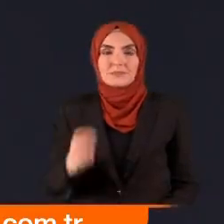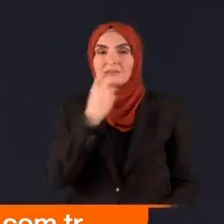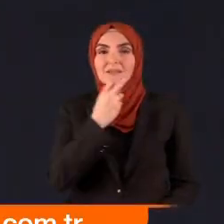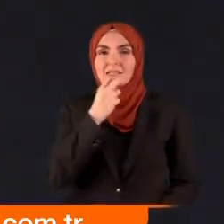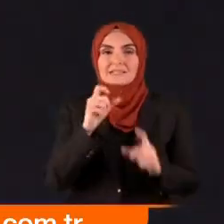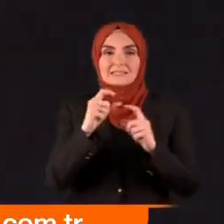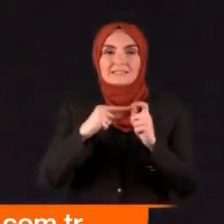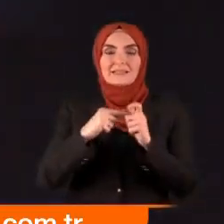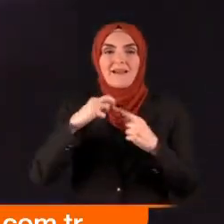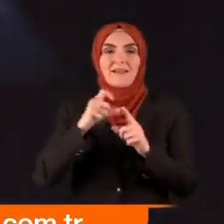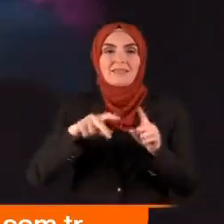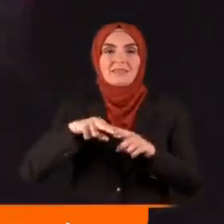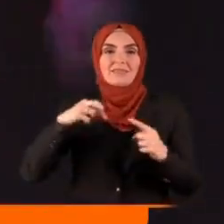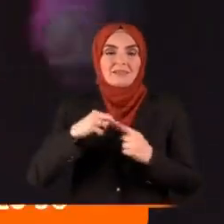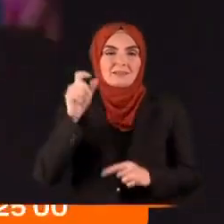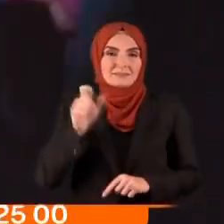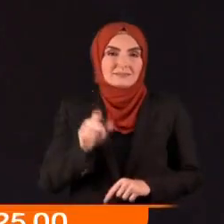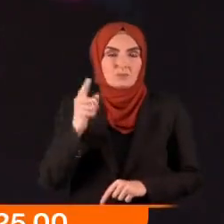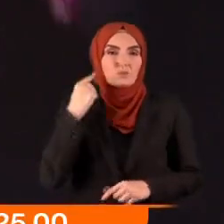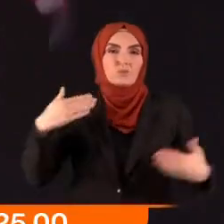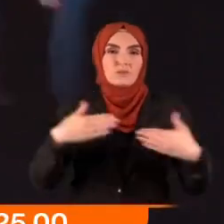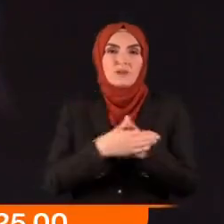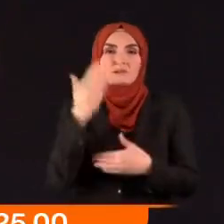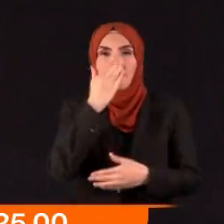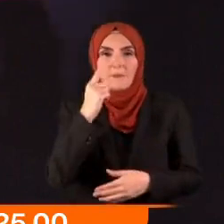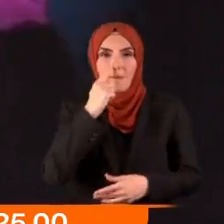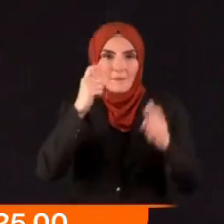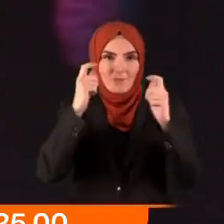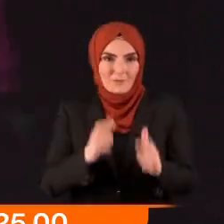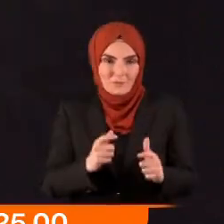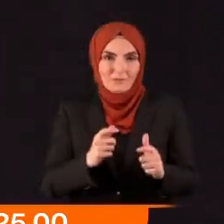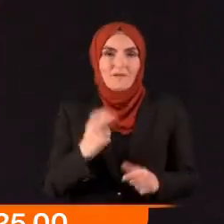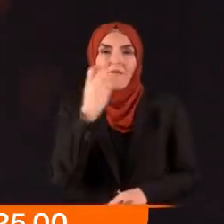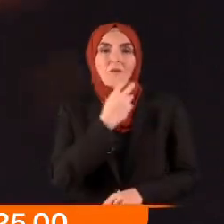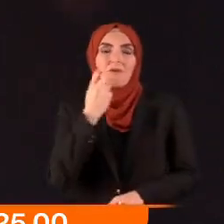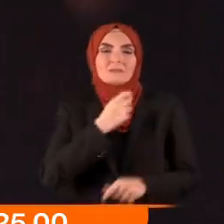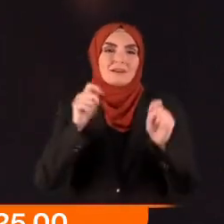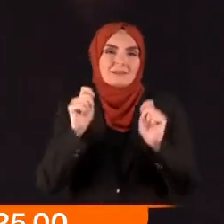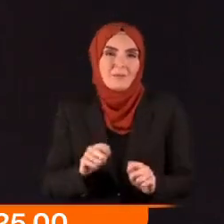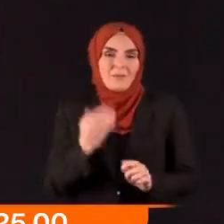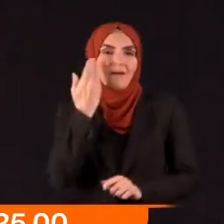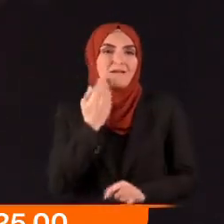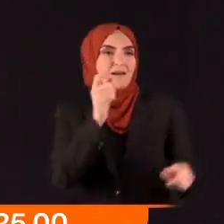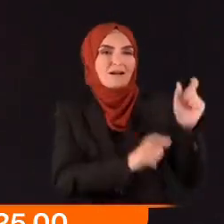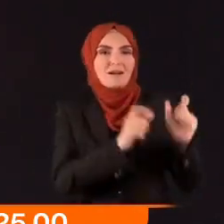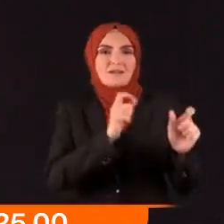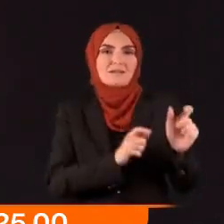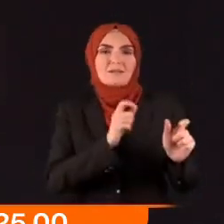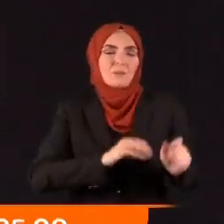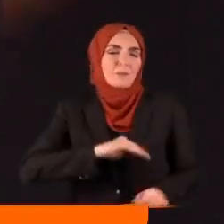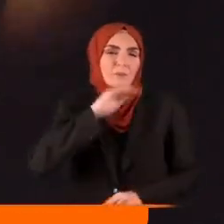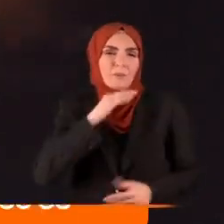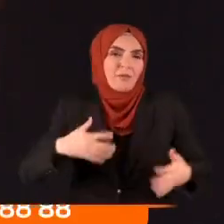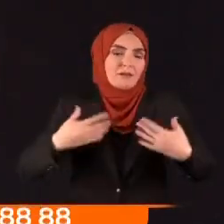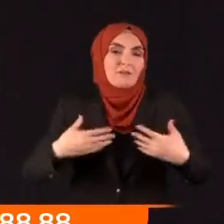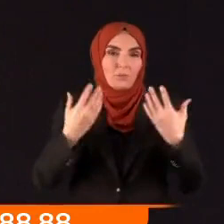Serdar Ortaç dün gece Karabük'te sevenlerine konser verdi. Ünlü şarkıcının hayranları konserde doyasıya eğlendi. Konserin bitmesiyle